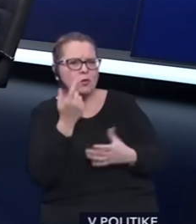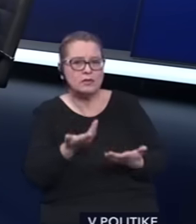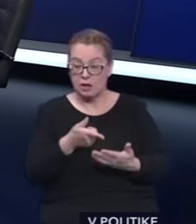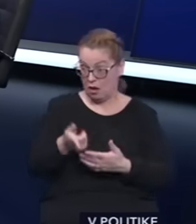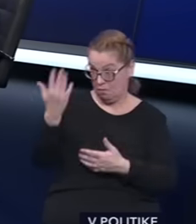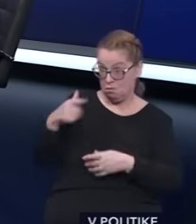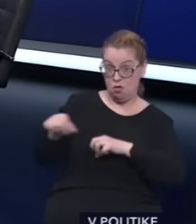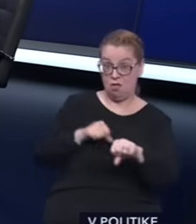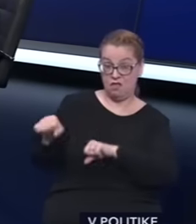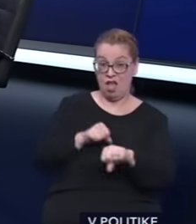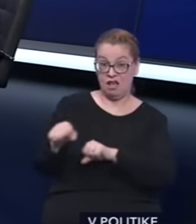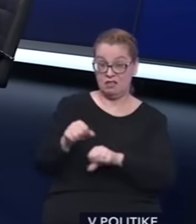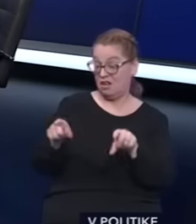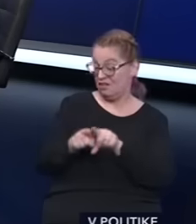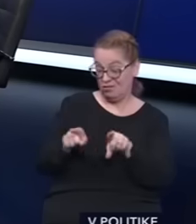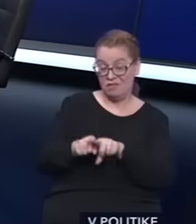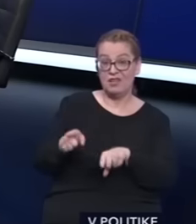vo vláde vtedy,